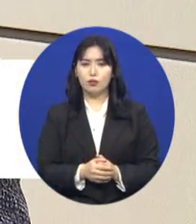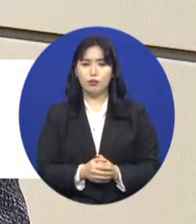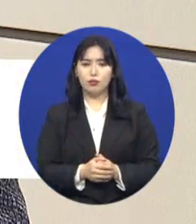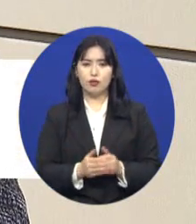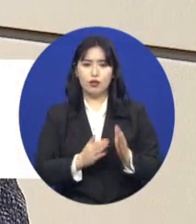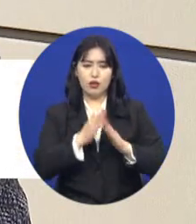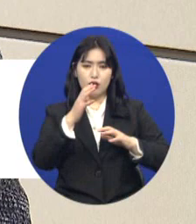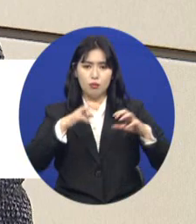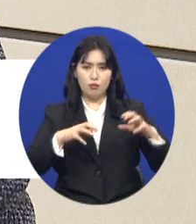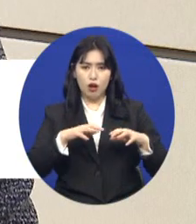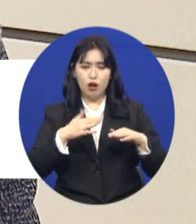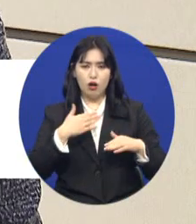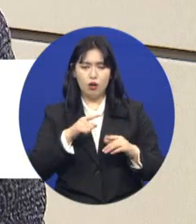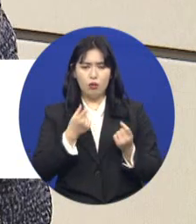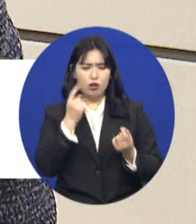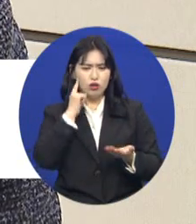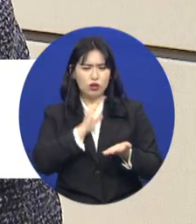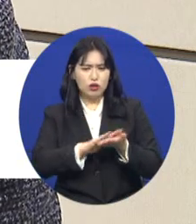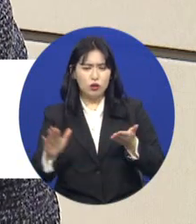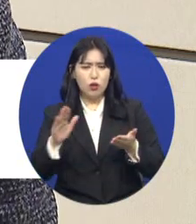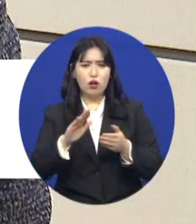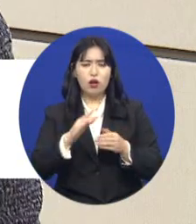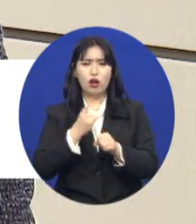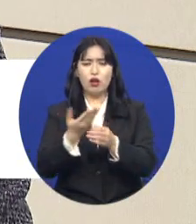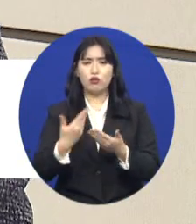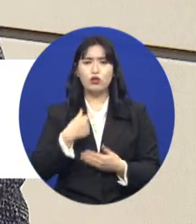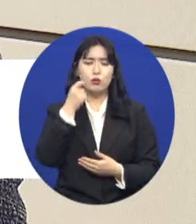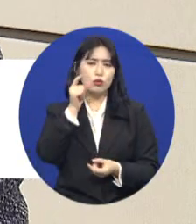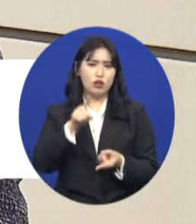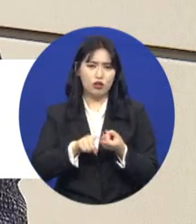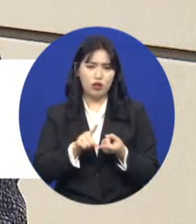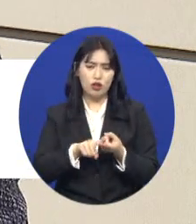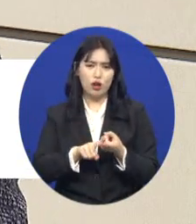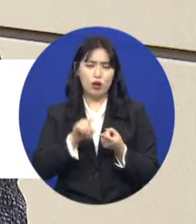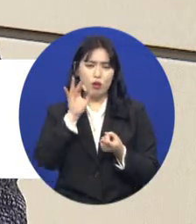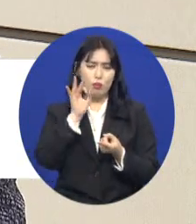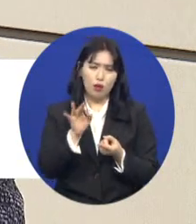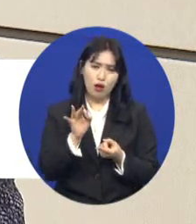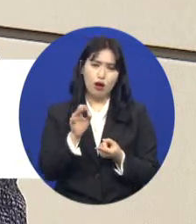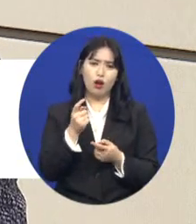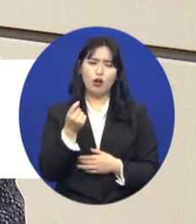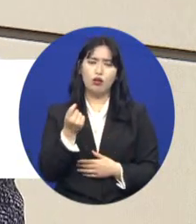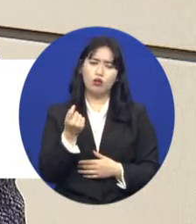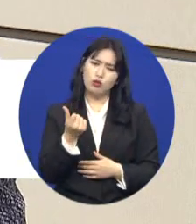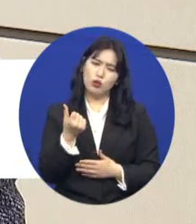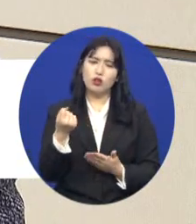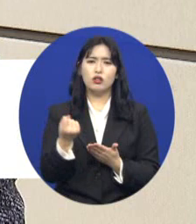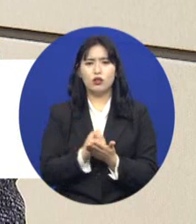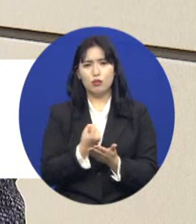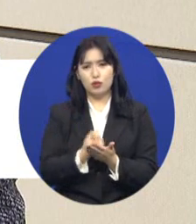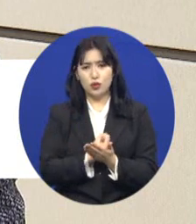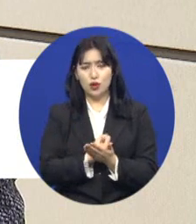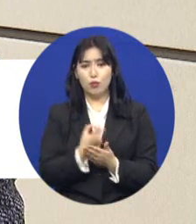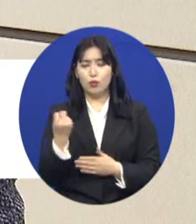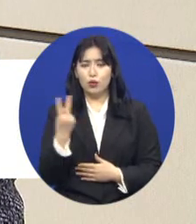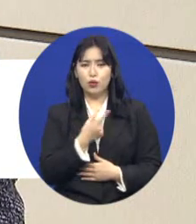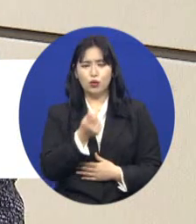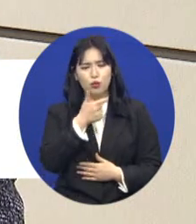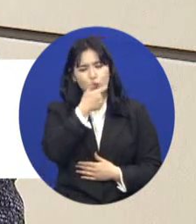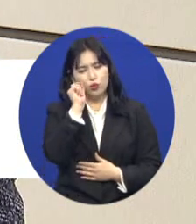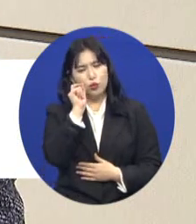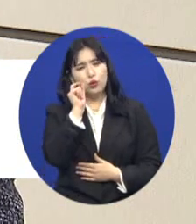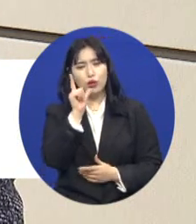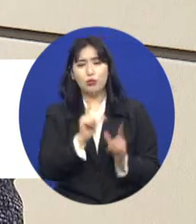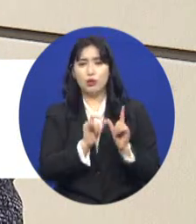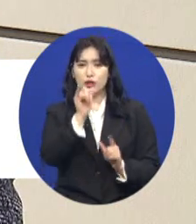마을에서 온다는 것 같이 시원하게 못해주는 부분에 대해 가지고는 조금 야속하달까 섭섭하달까 좀 미흡한